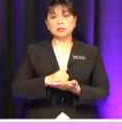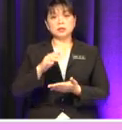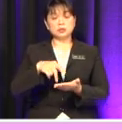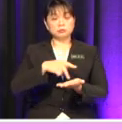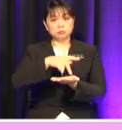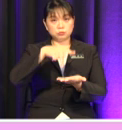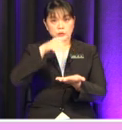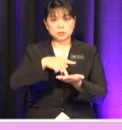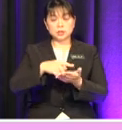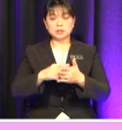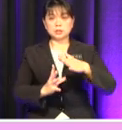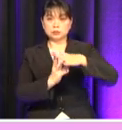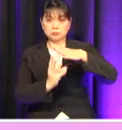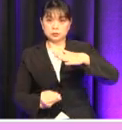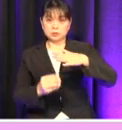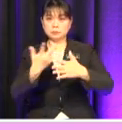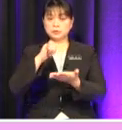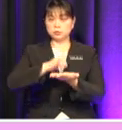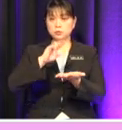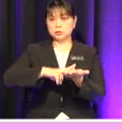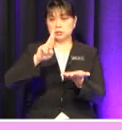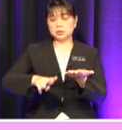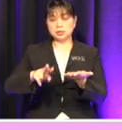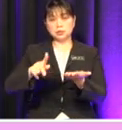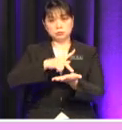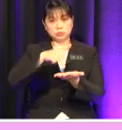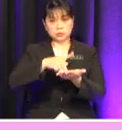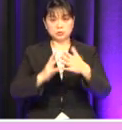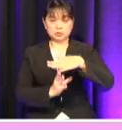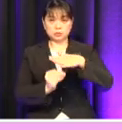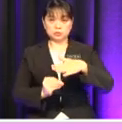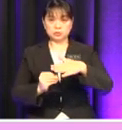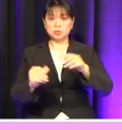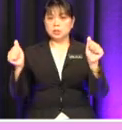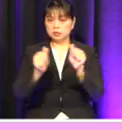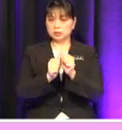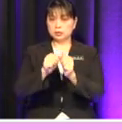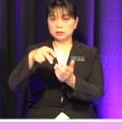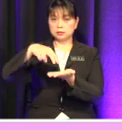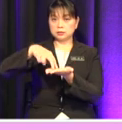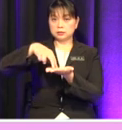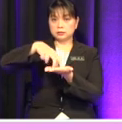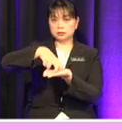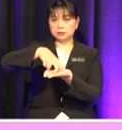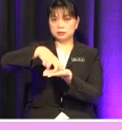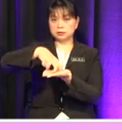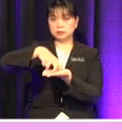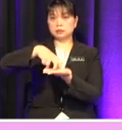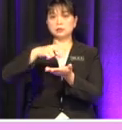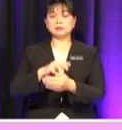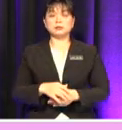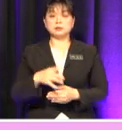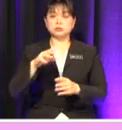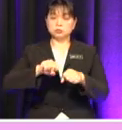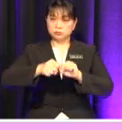huraiannya merendahkan pusat graffiti dengan memfleksikan lutut Oke agak lebih